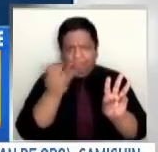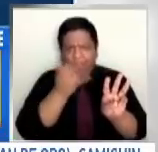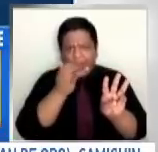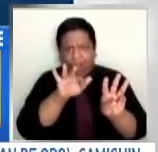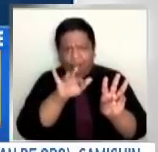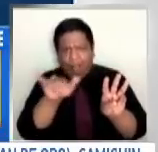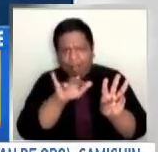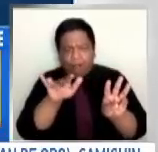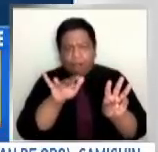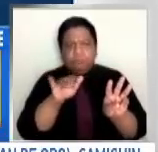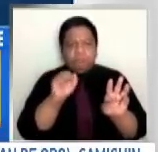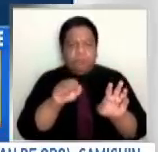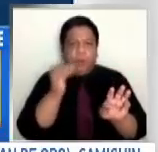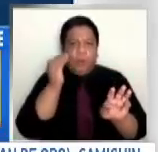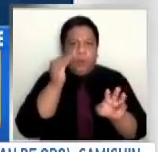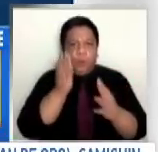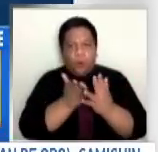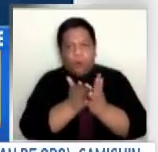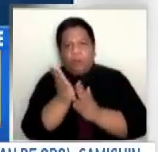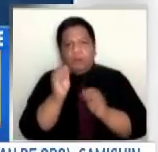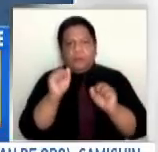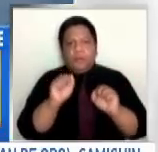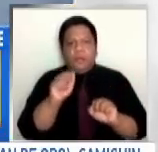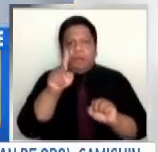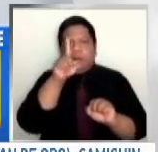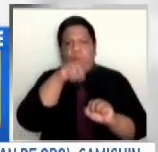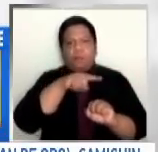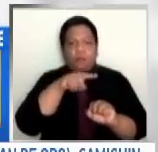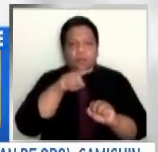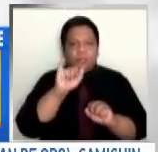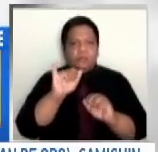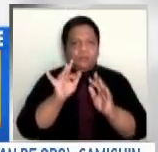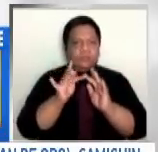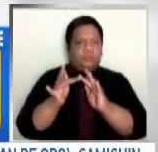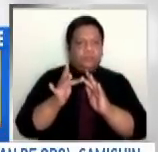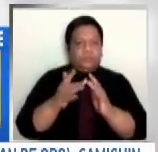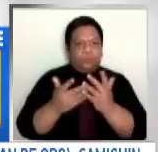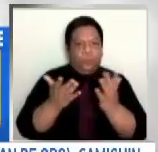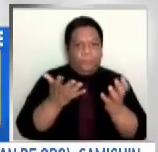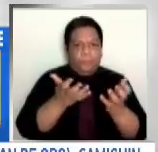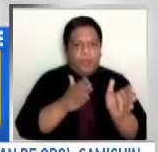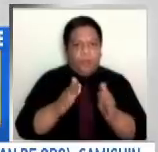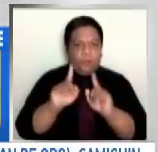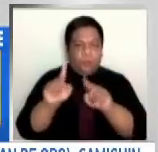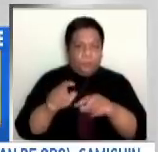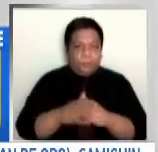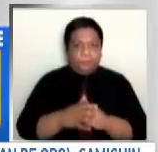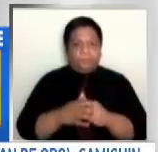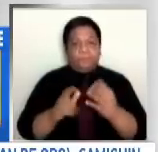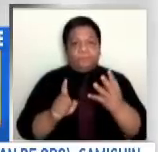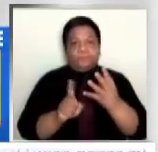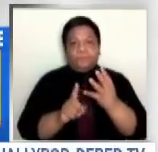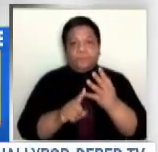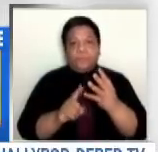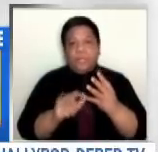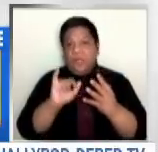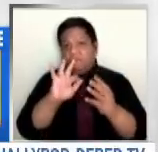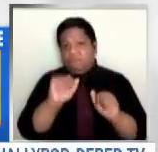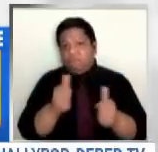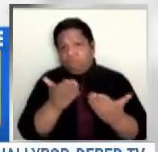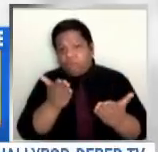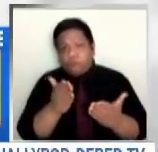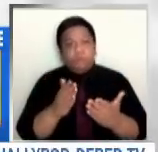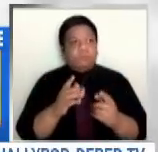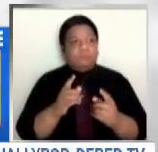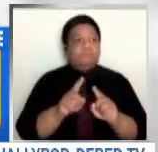to a fraudulent version of the site that you really intend to go to. Mm-hmm. Pang-apat, kung ito ay nag-offer ng mga bagay na too good to be